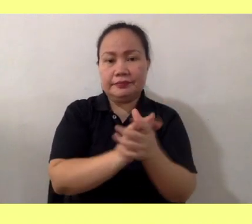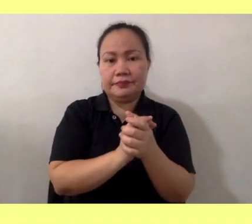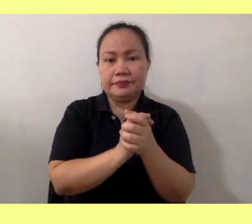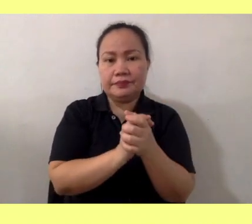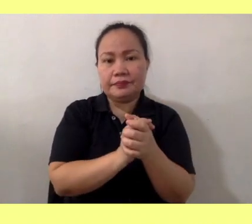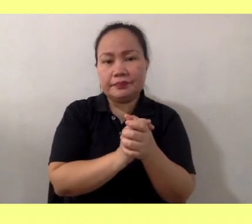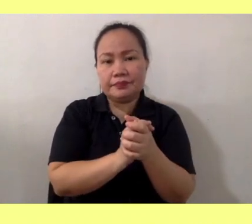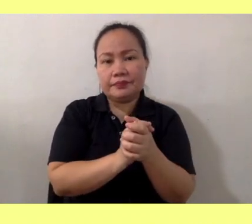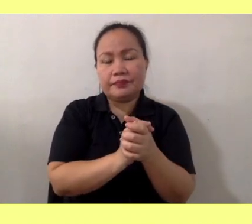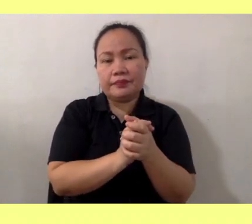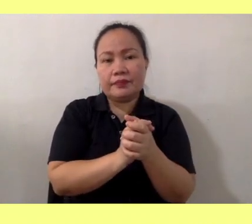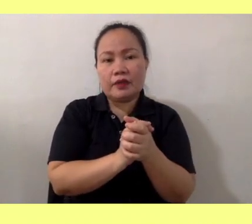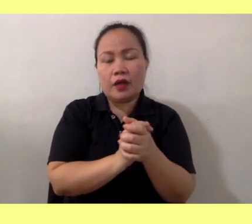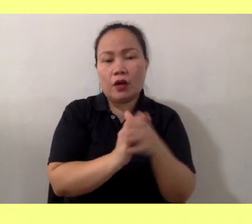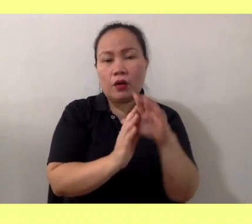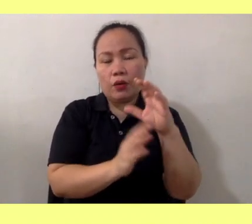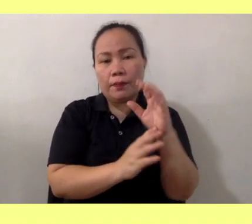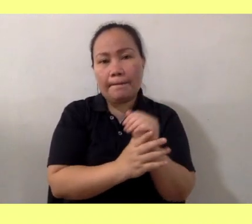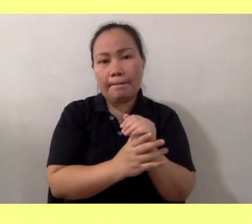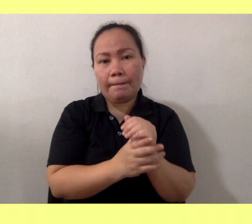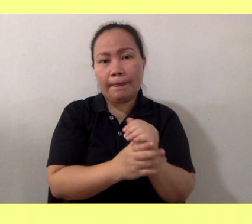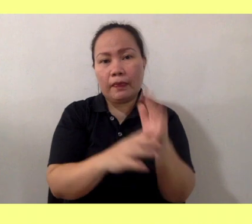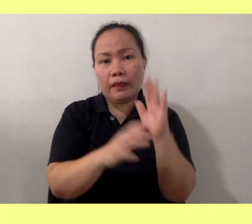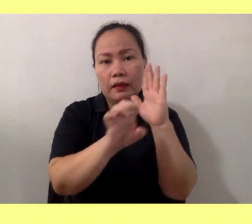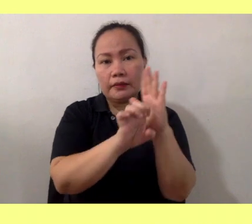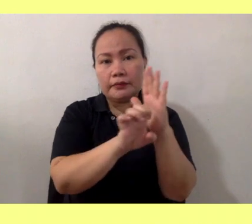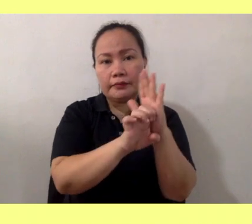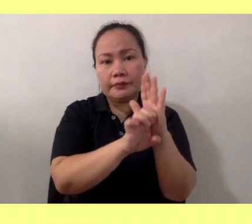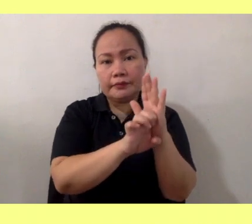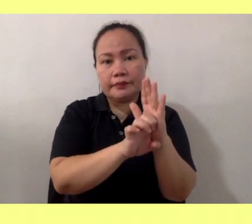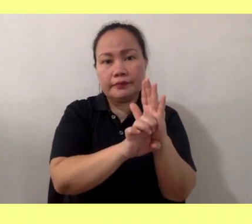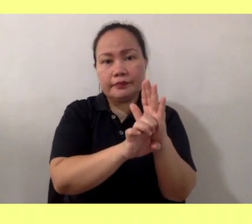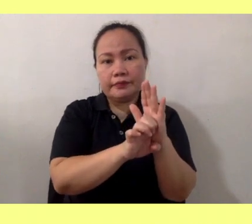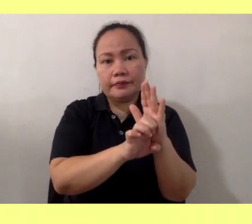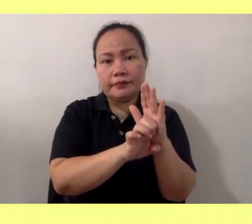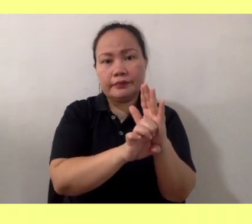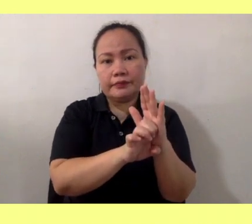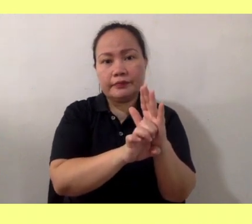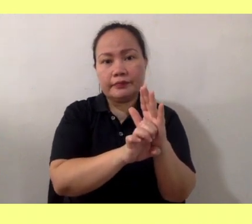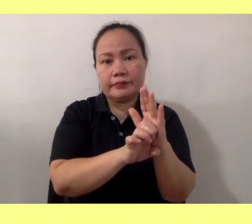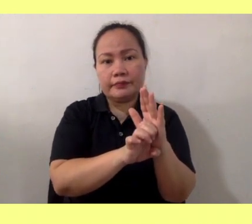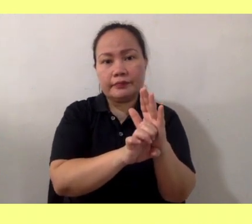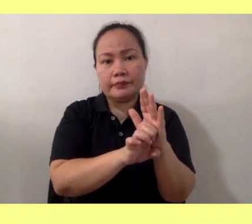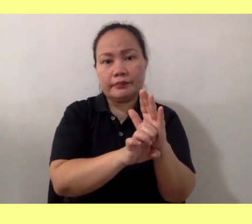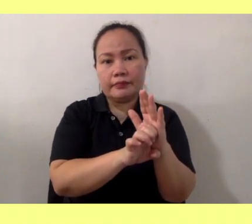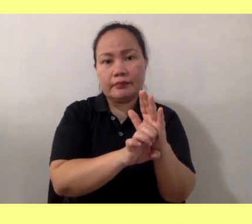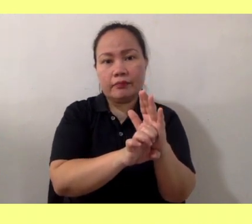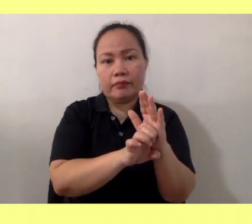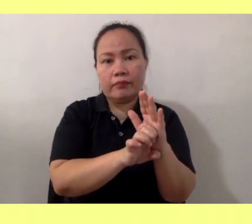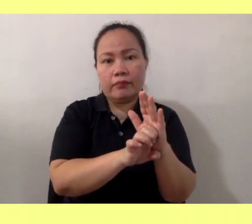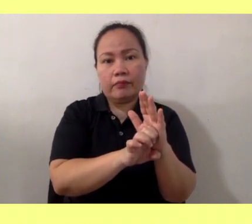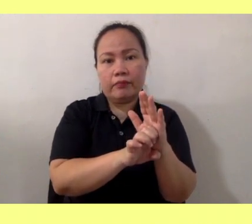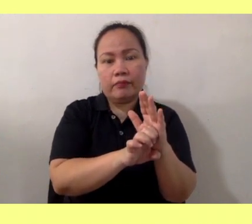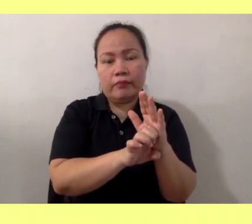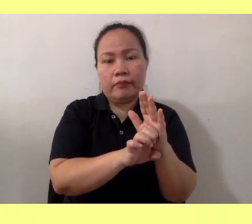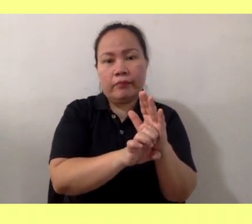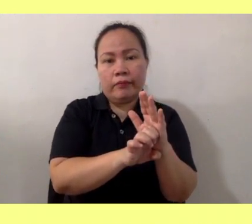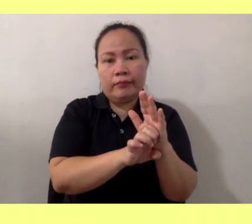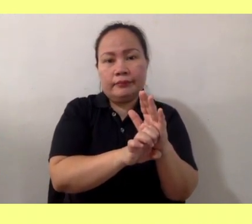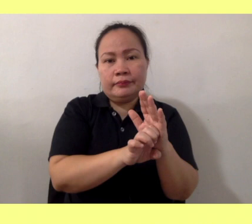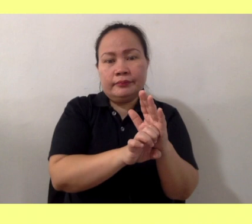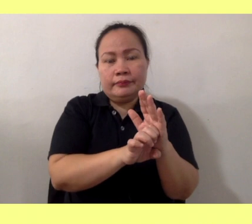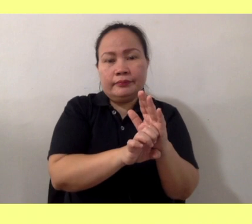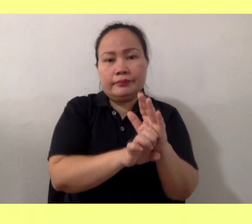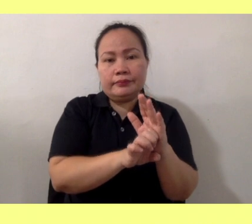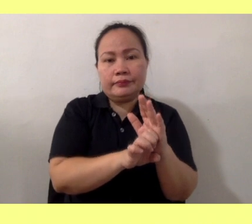plane, they are considered coplanar points. Halimbawa po, nandito si A, nandito si point A,